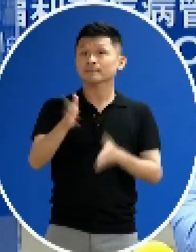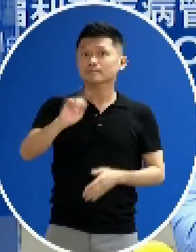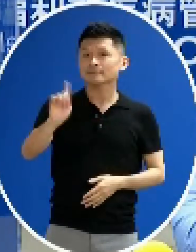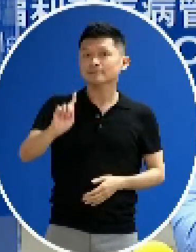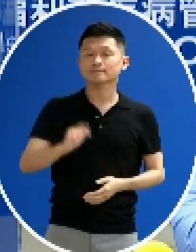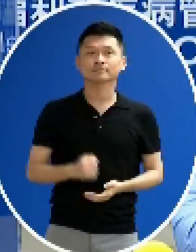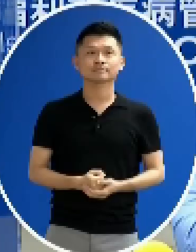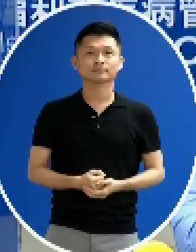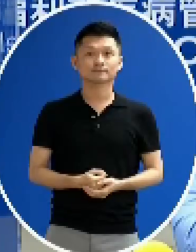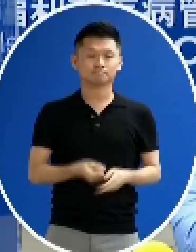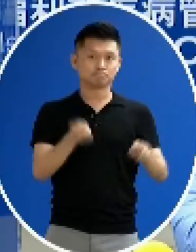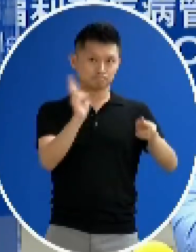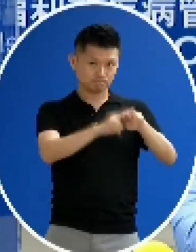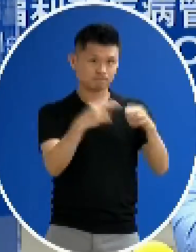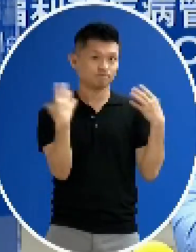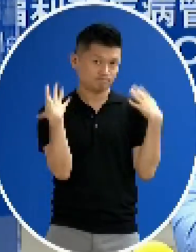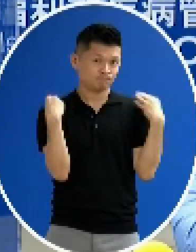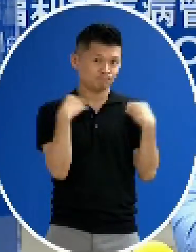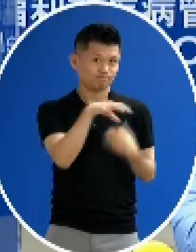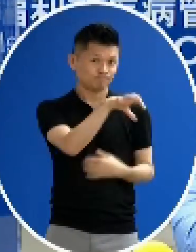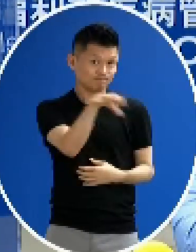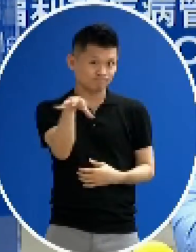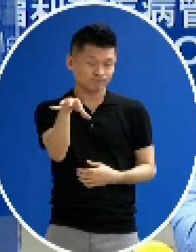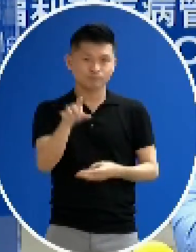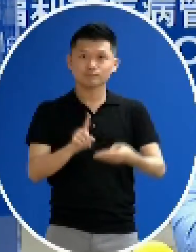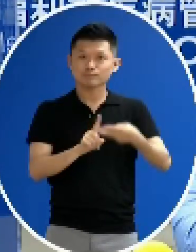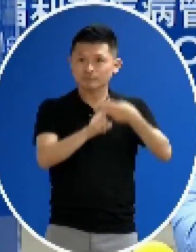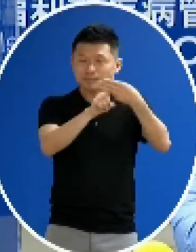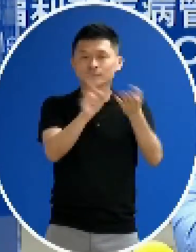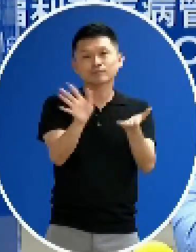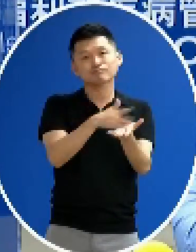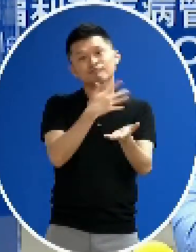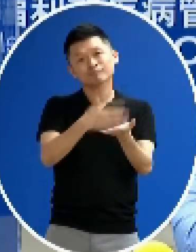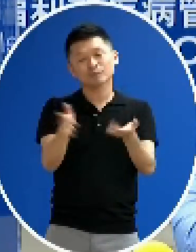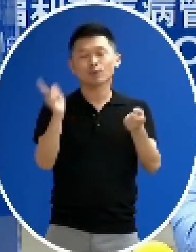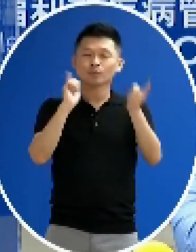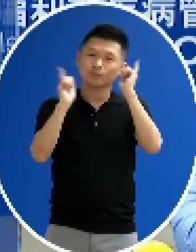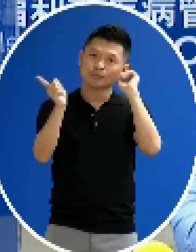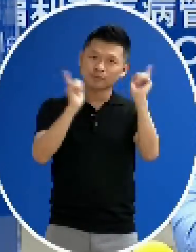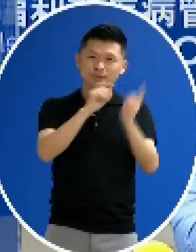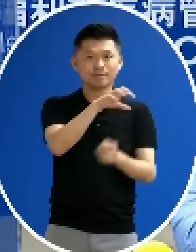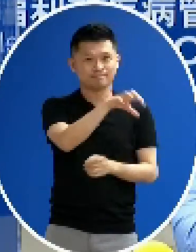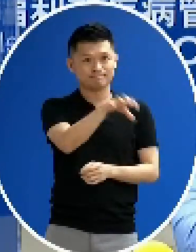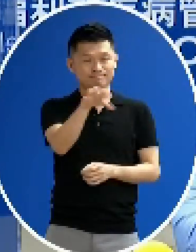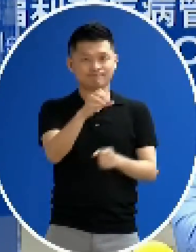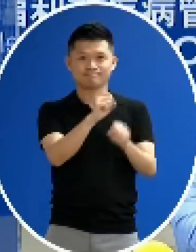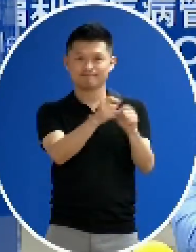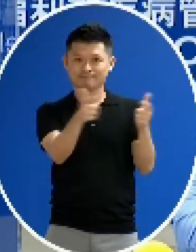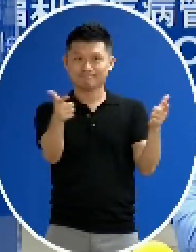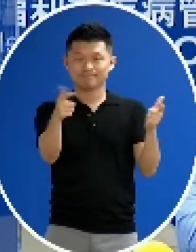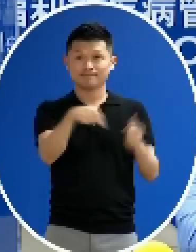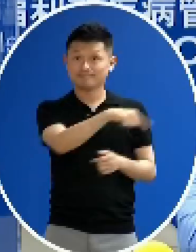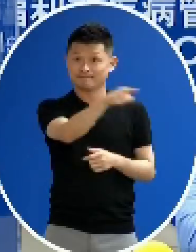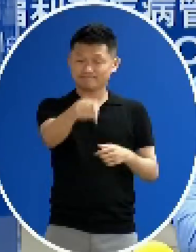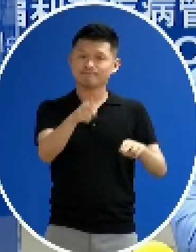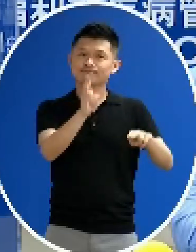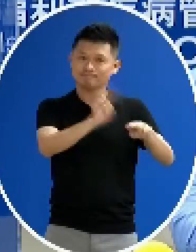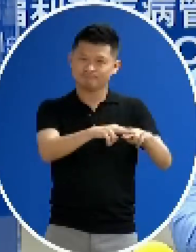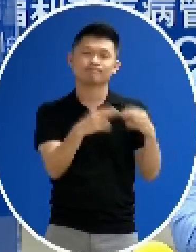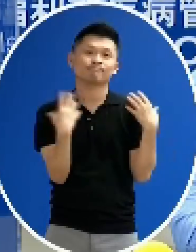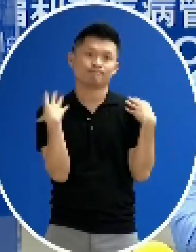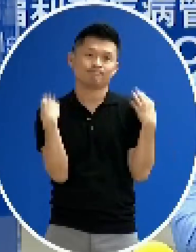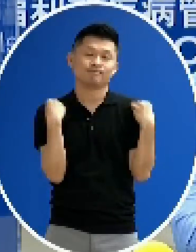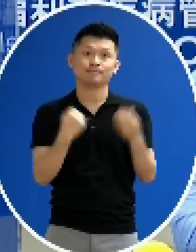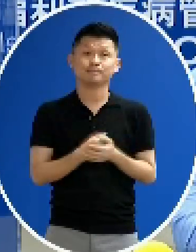需关闭的场所，最主要还是休闲娱乐的场所，我们还是维持关闭。所以